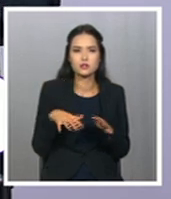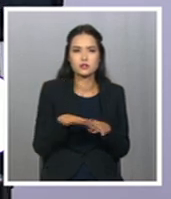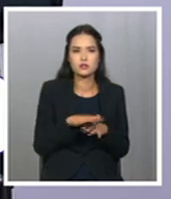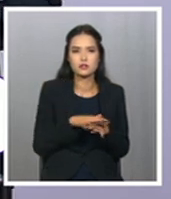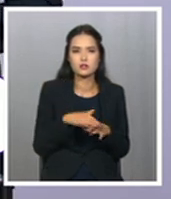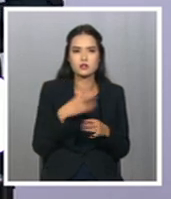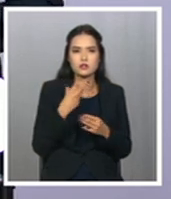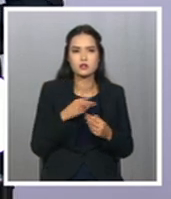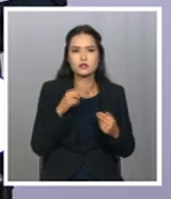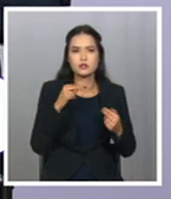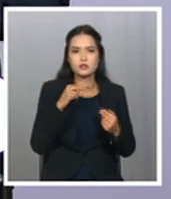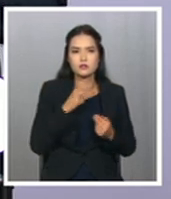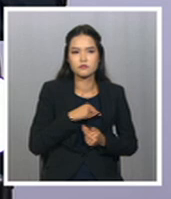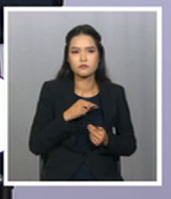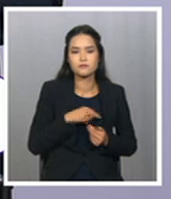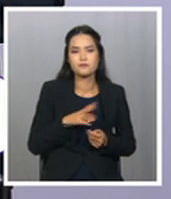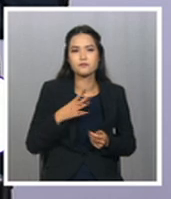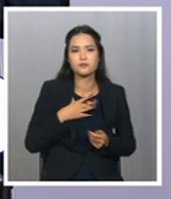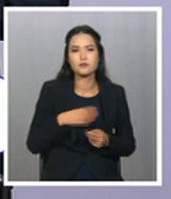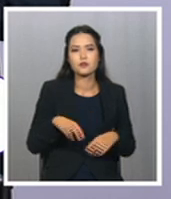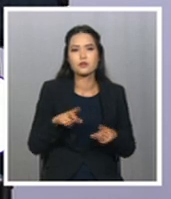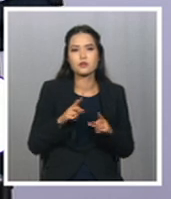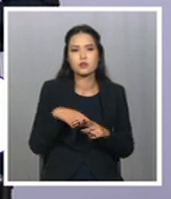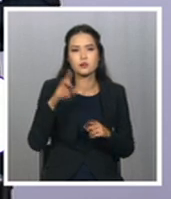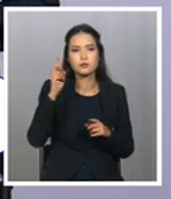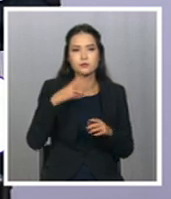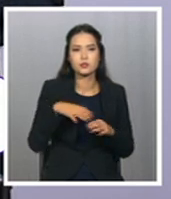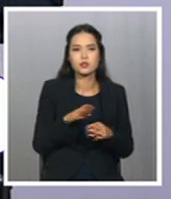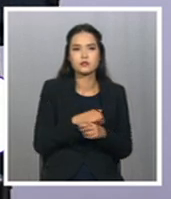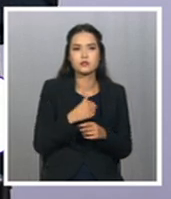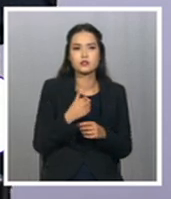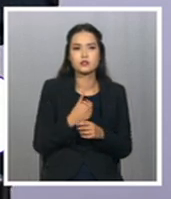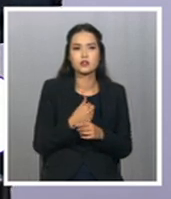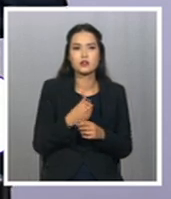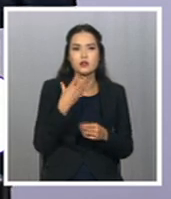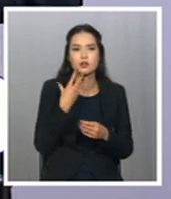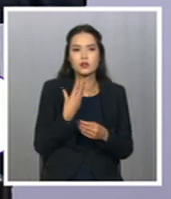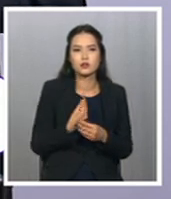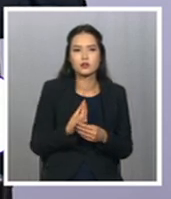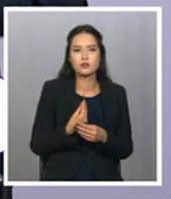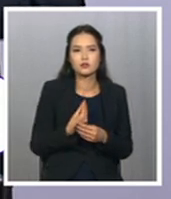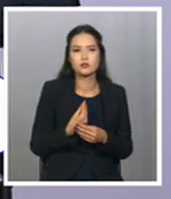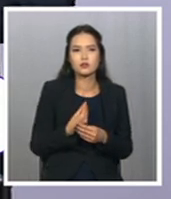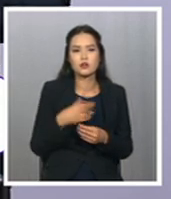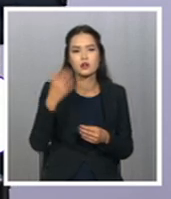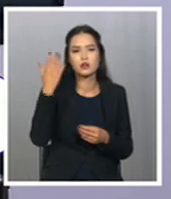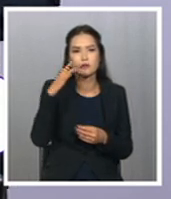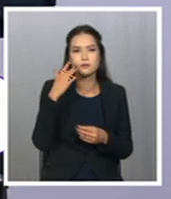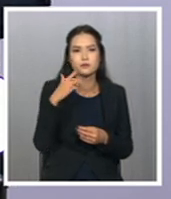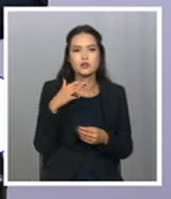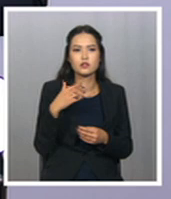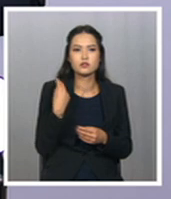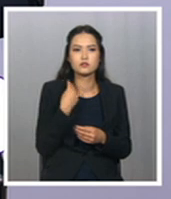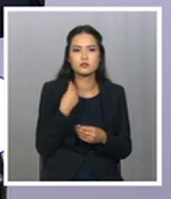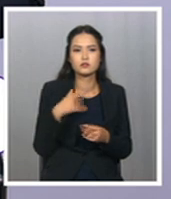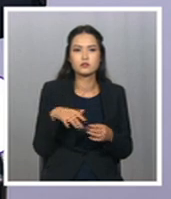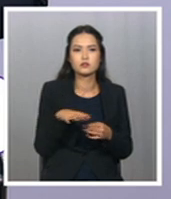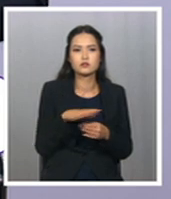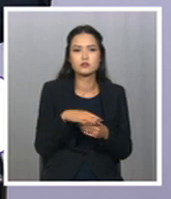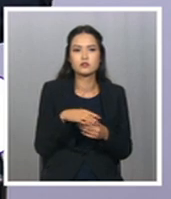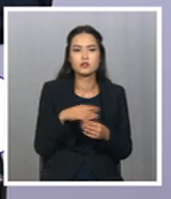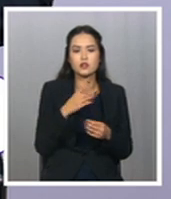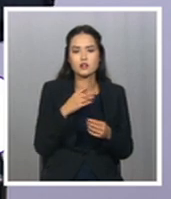қызметіне тағайындалды. Және мемлекет басшылығына келгеннен кейін ол Америка Құрама Штаттарында бұрын жүргізіліп келе